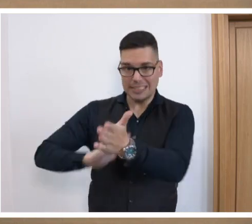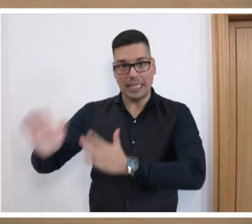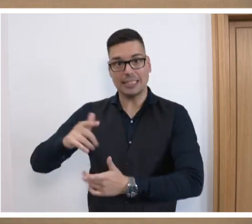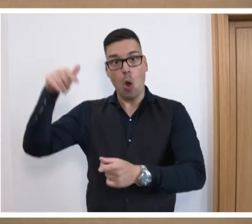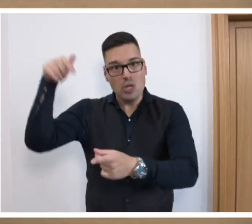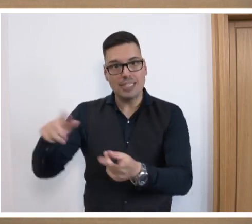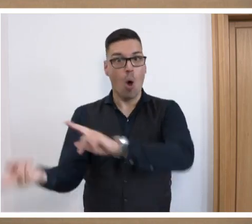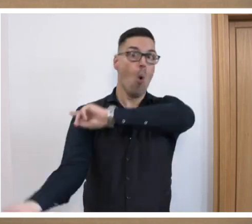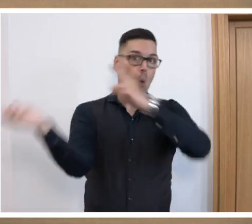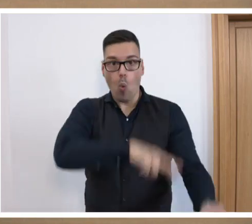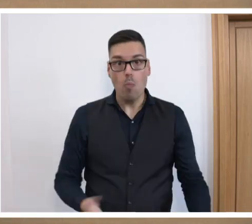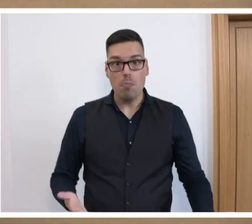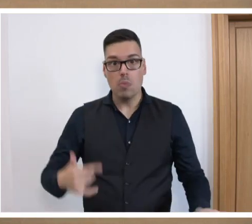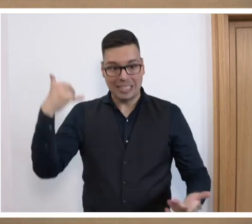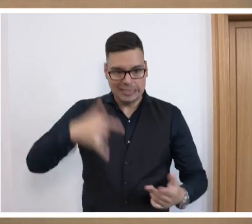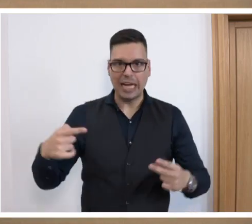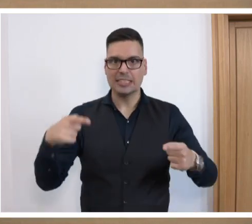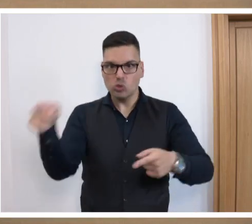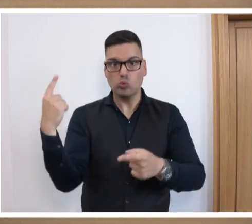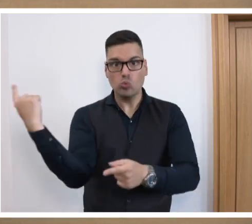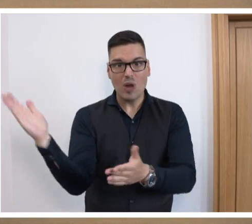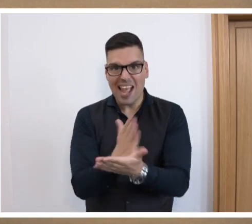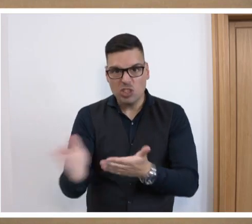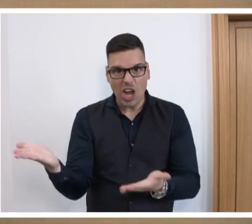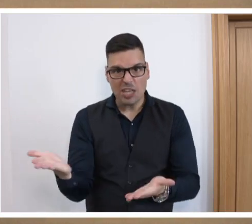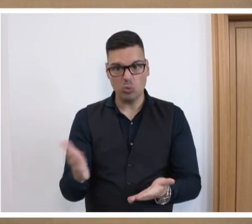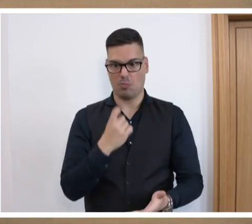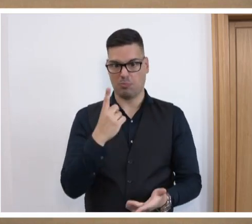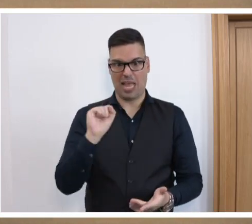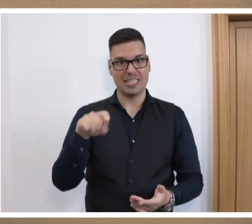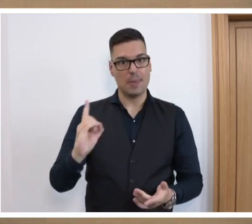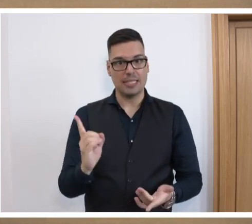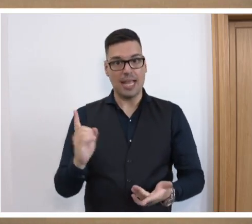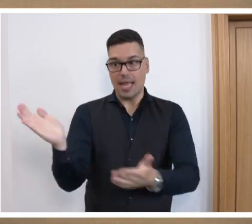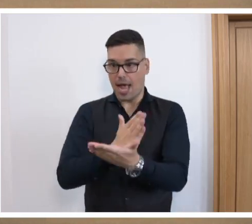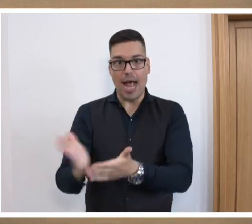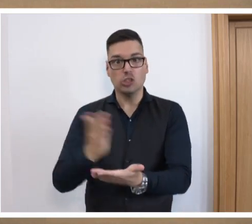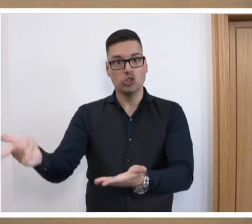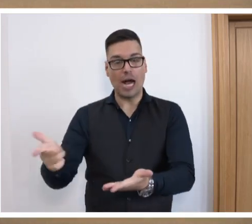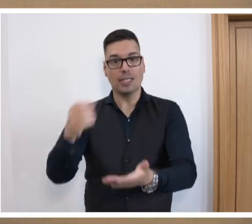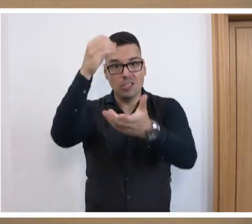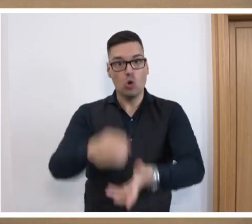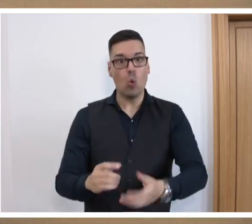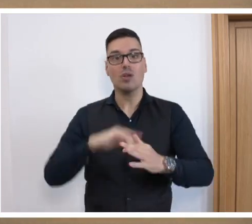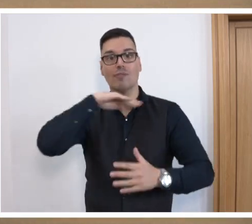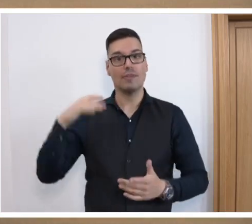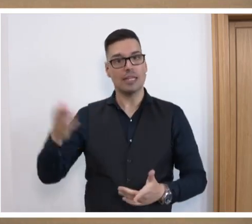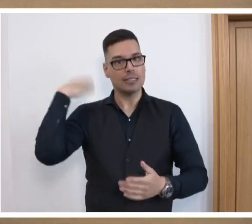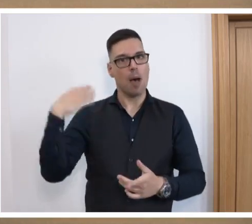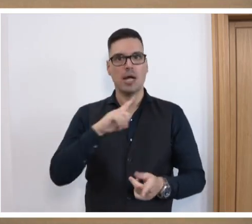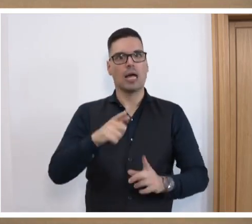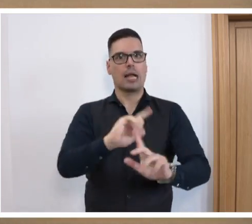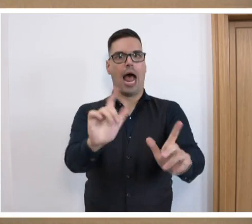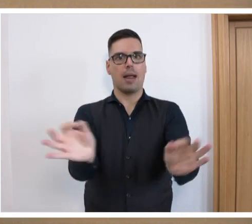Und heute diskutieren wir hier einen Gesetzentwurf der SPD-Alleinregierung unter Federführung der